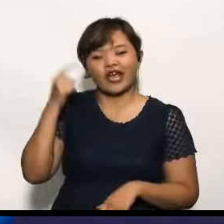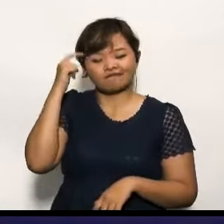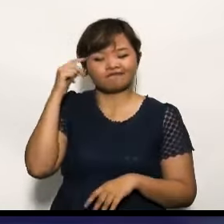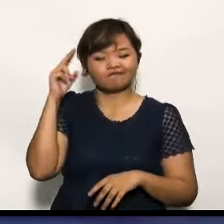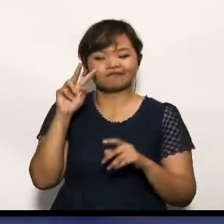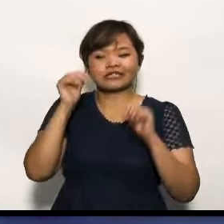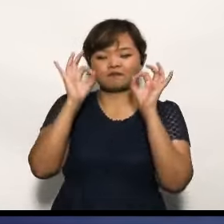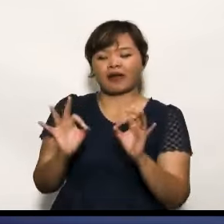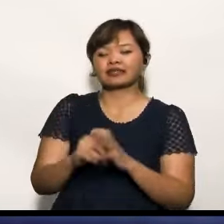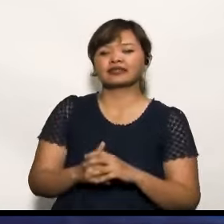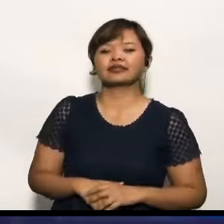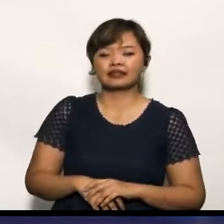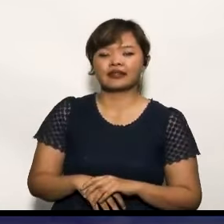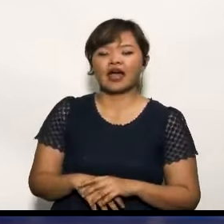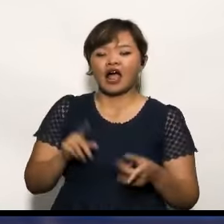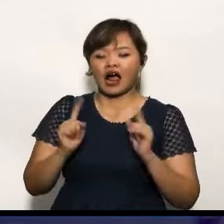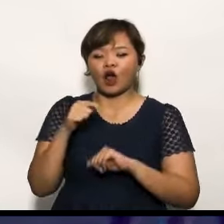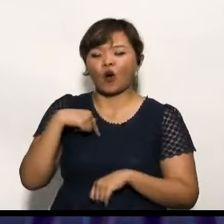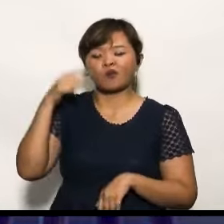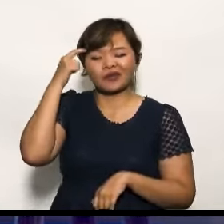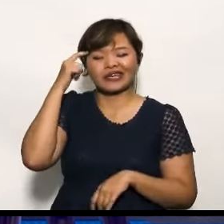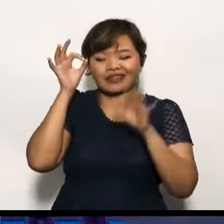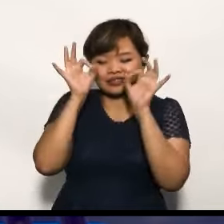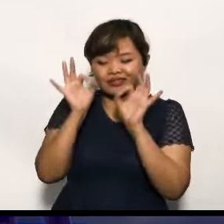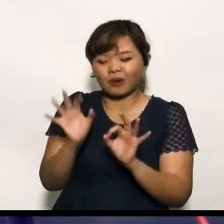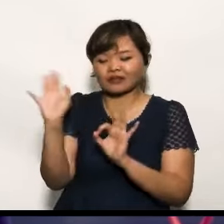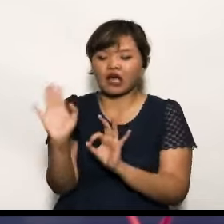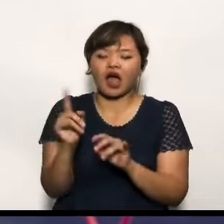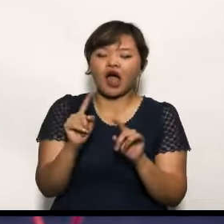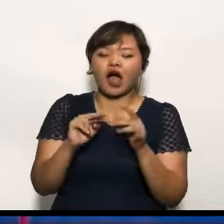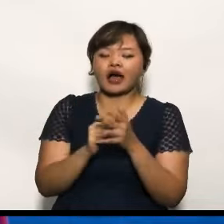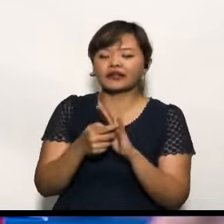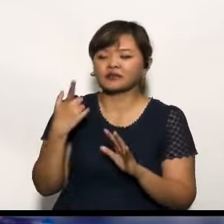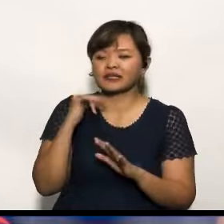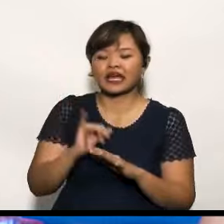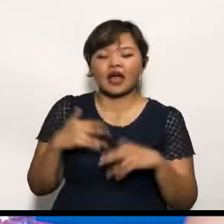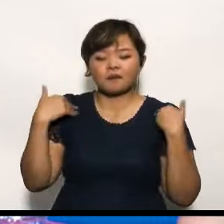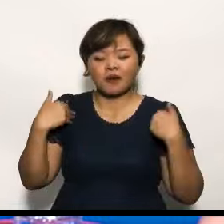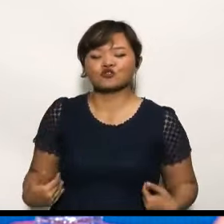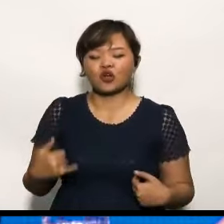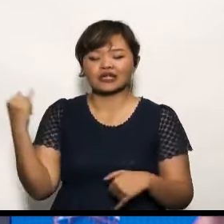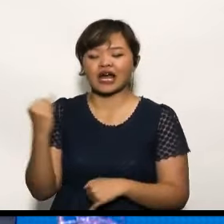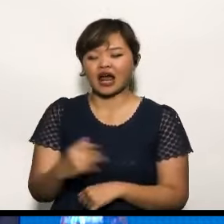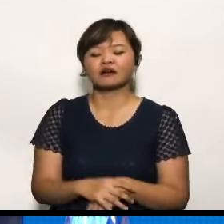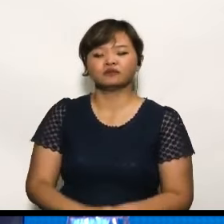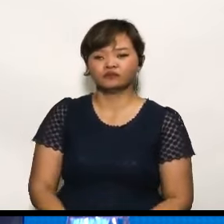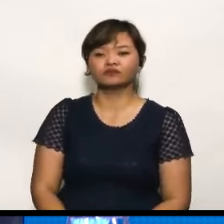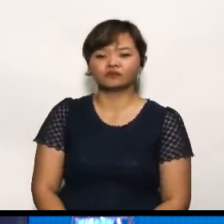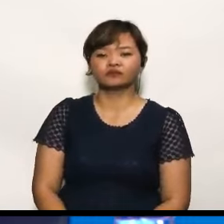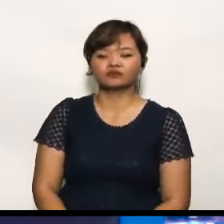mindset yang tepat. Pada saat kita gak punya mindset yang tepat, kita seperti memakai baju yang salah,